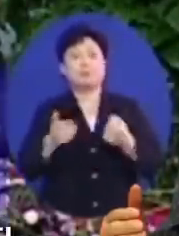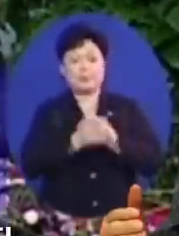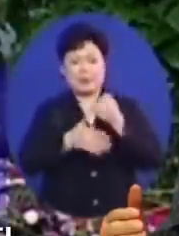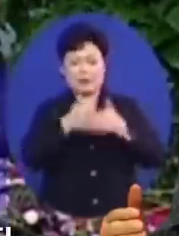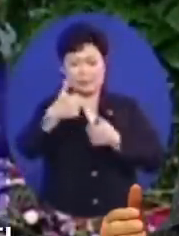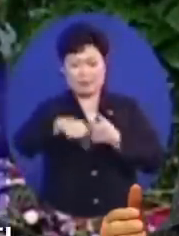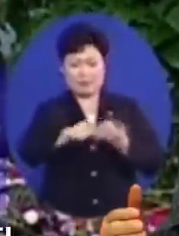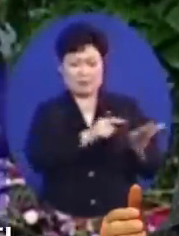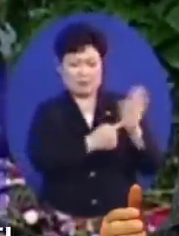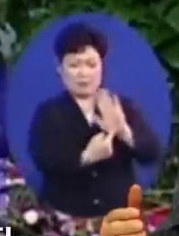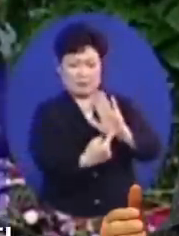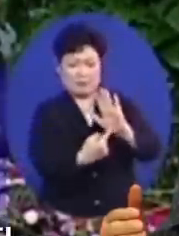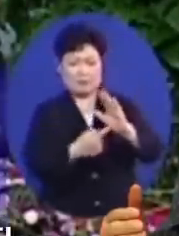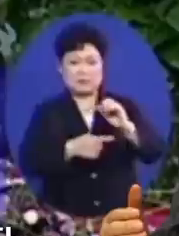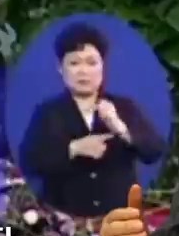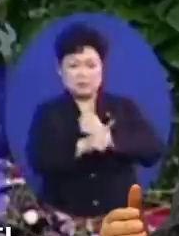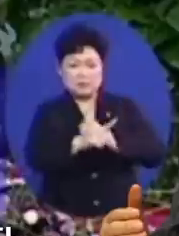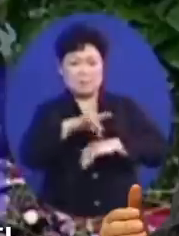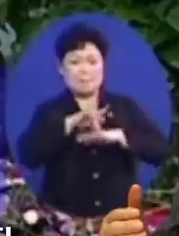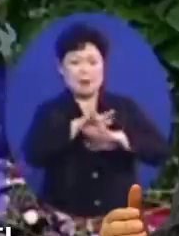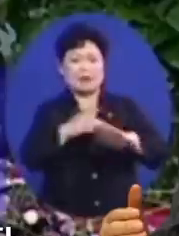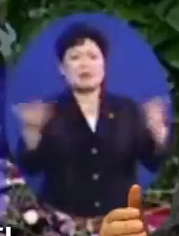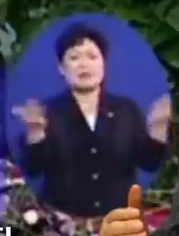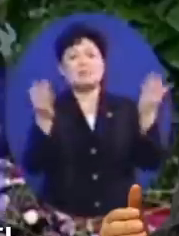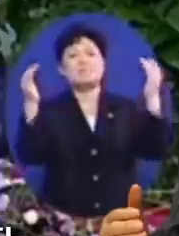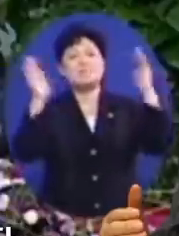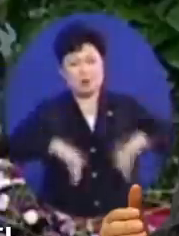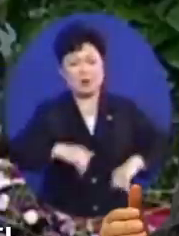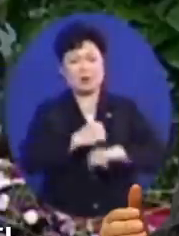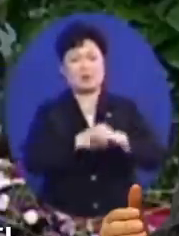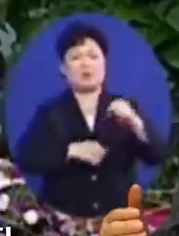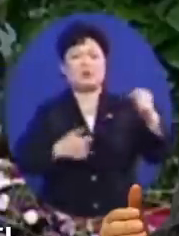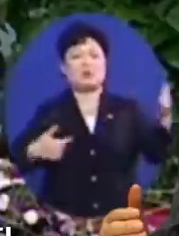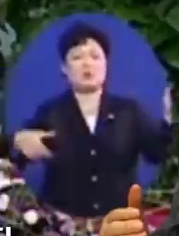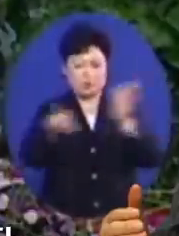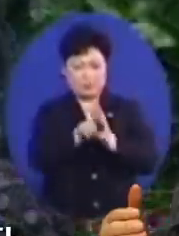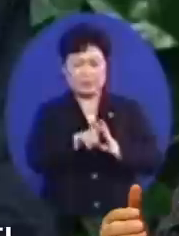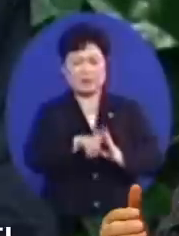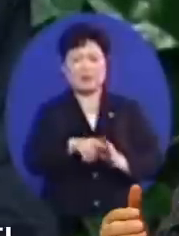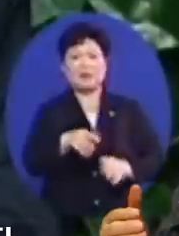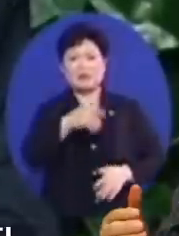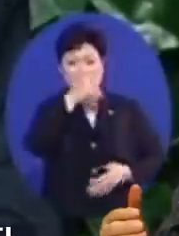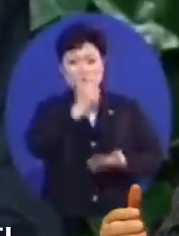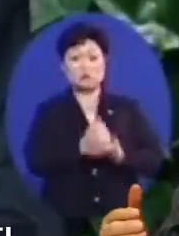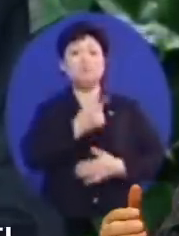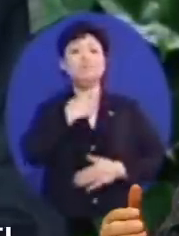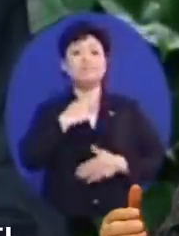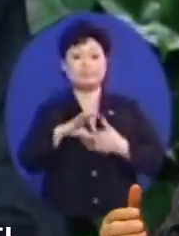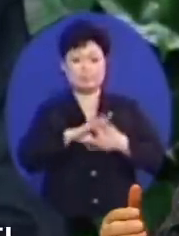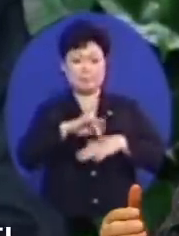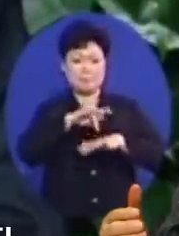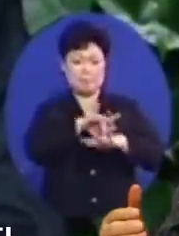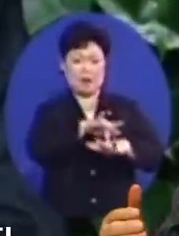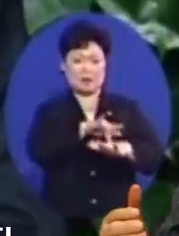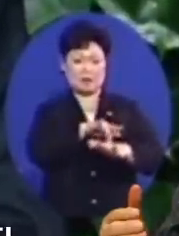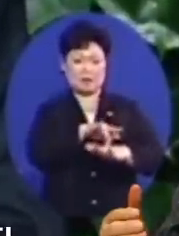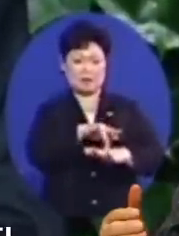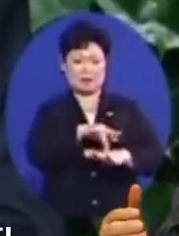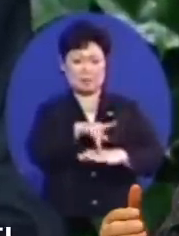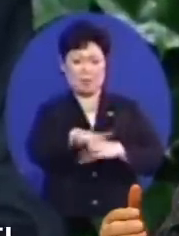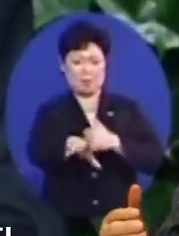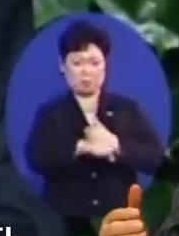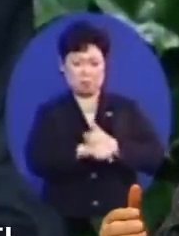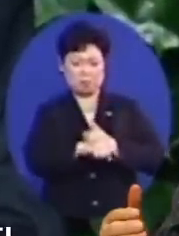아들이 나타나신 것은 마귀의 일을 멸하려 하심이라. 죄를 지으면 마귀의 수하에 들어가는 것입니다.